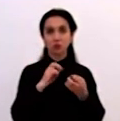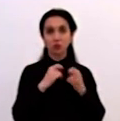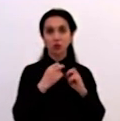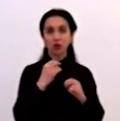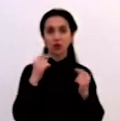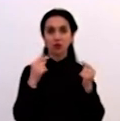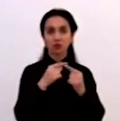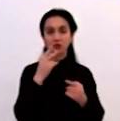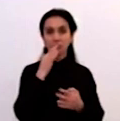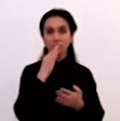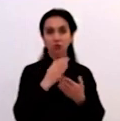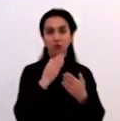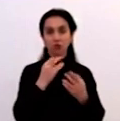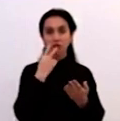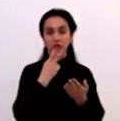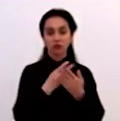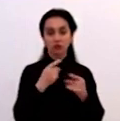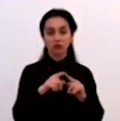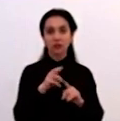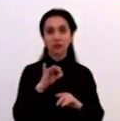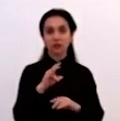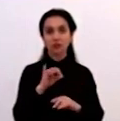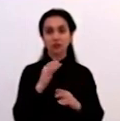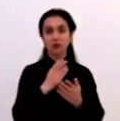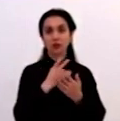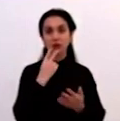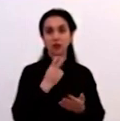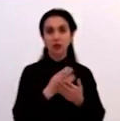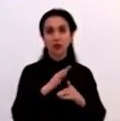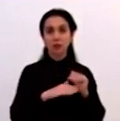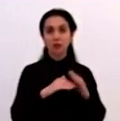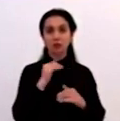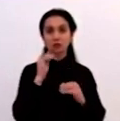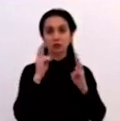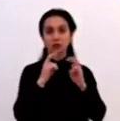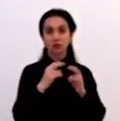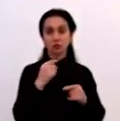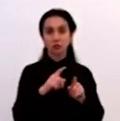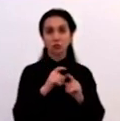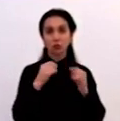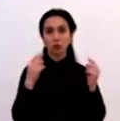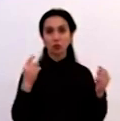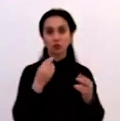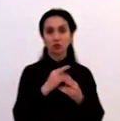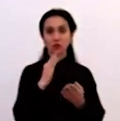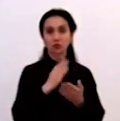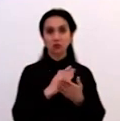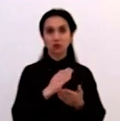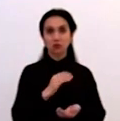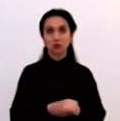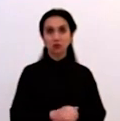yetarlicha aniq ifodalangan qarashlar tizimi, yetarlicha amaliy tajriba va boshqalarni tashkil etar